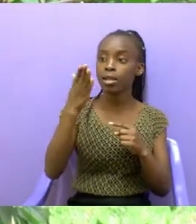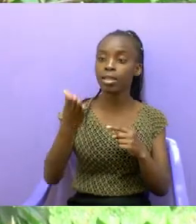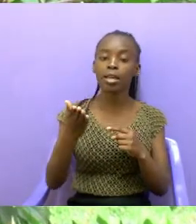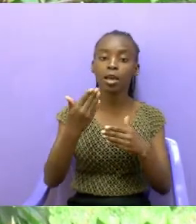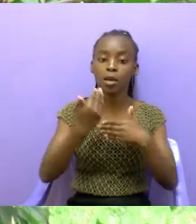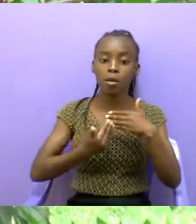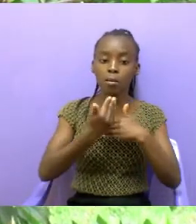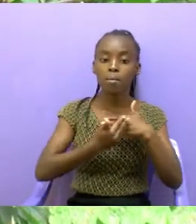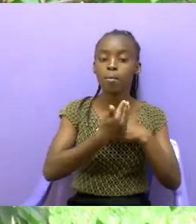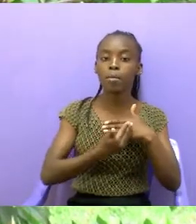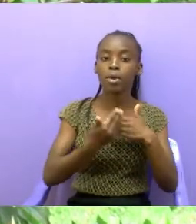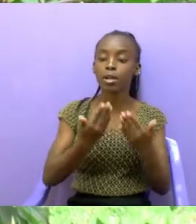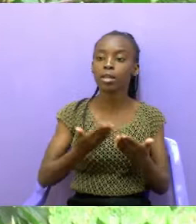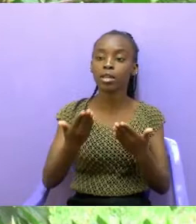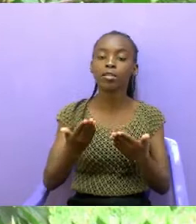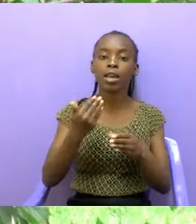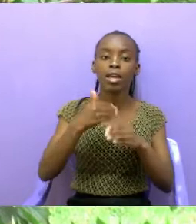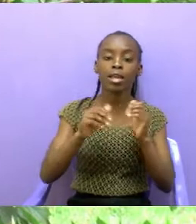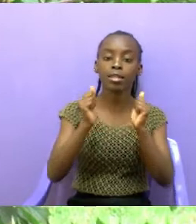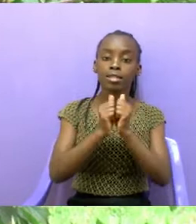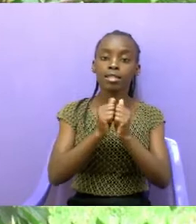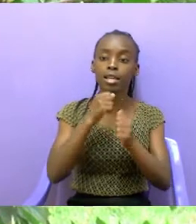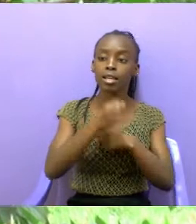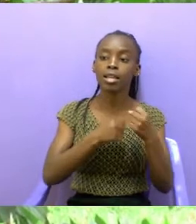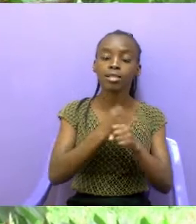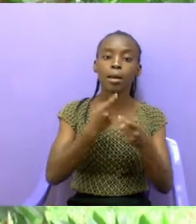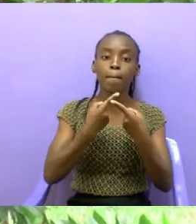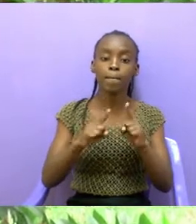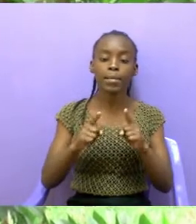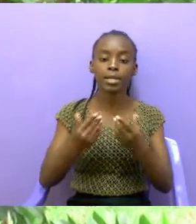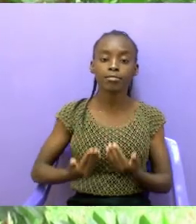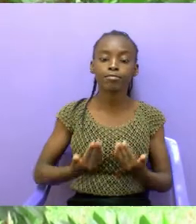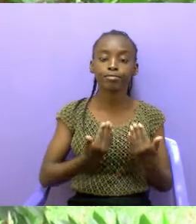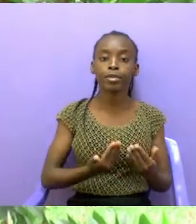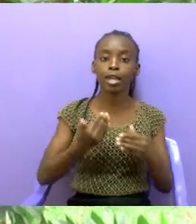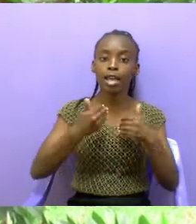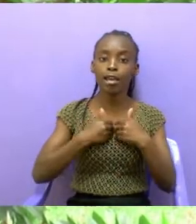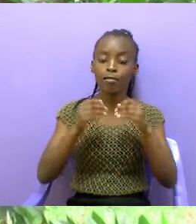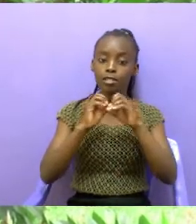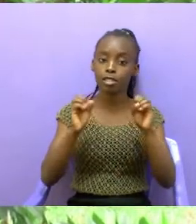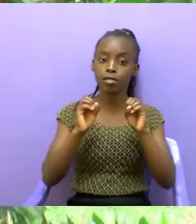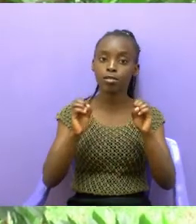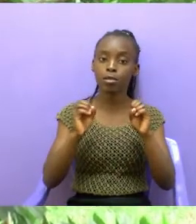good years. Lakini hawakupata watoto pia pale. Maloni na Kilioni pia wakafa.